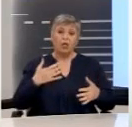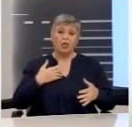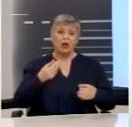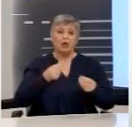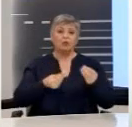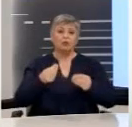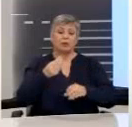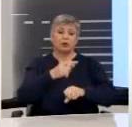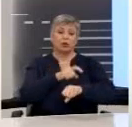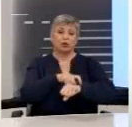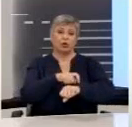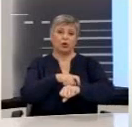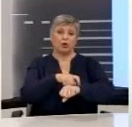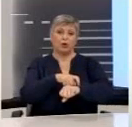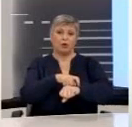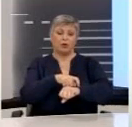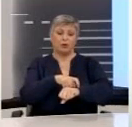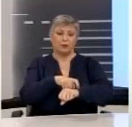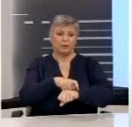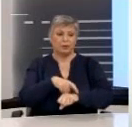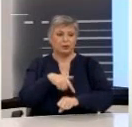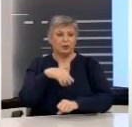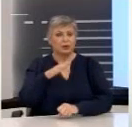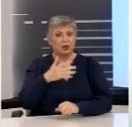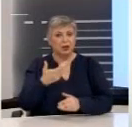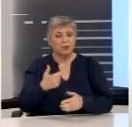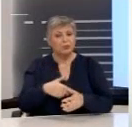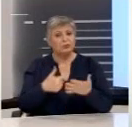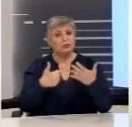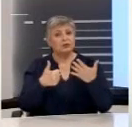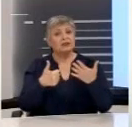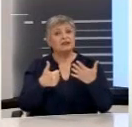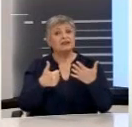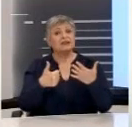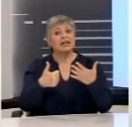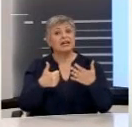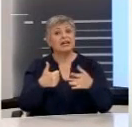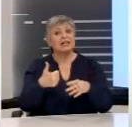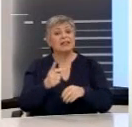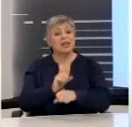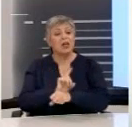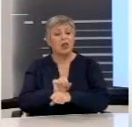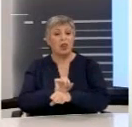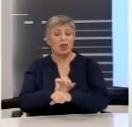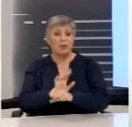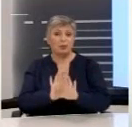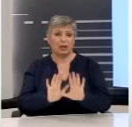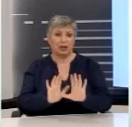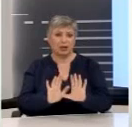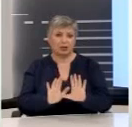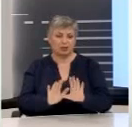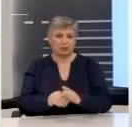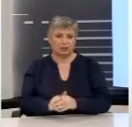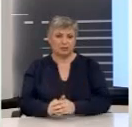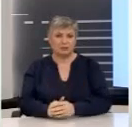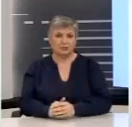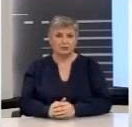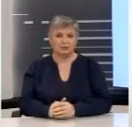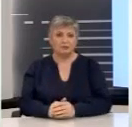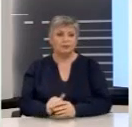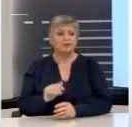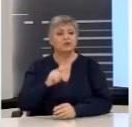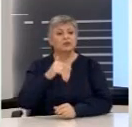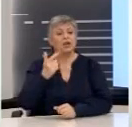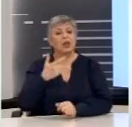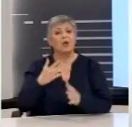ακόμα. Μα με συγχωρείτε, 6 λεπτά δικαιούστε χρόνο. Όχι, για δεν έχει μιλήσει ο Πρόεδρος μου ακόμα. Δεν έχει μιλήσει,